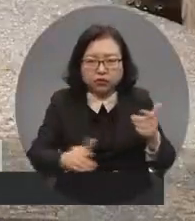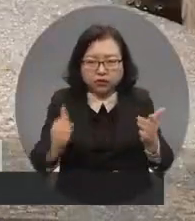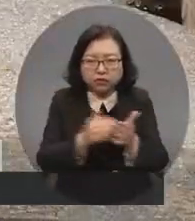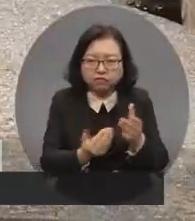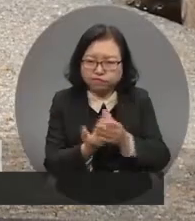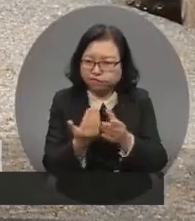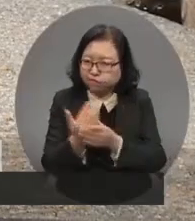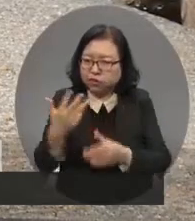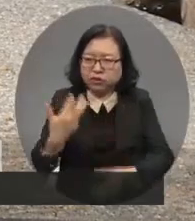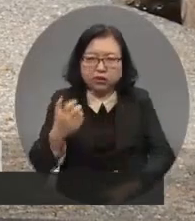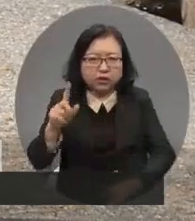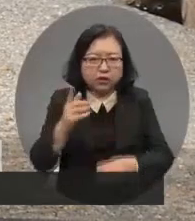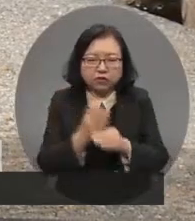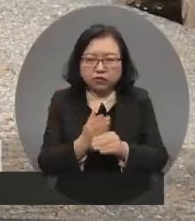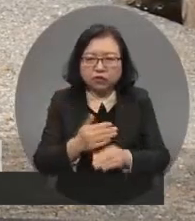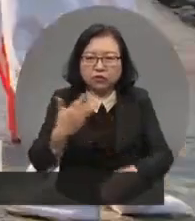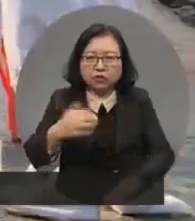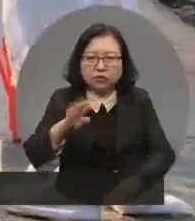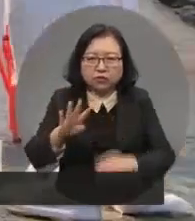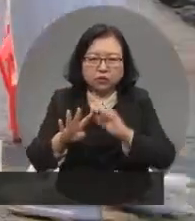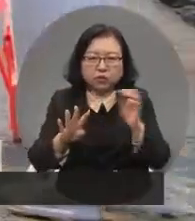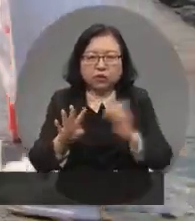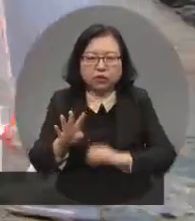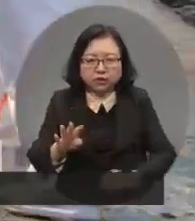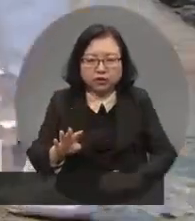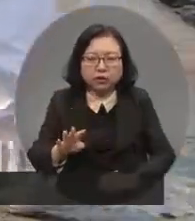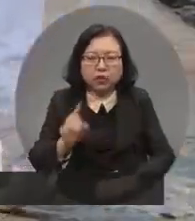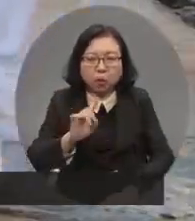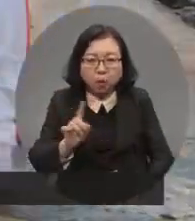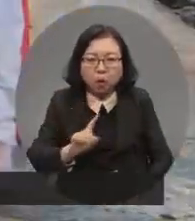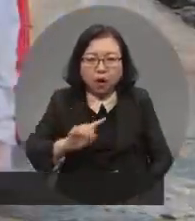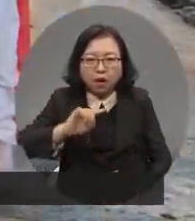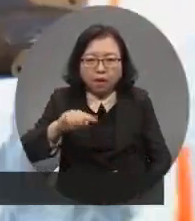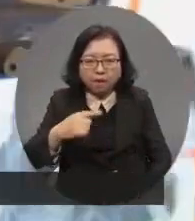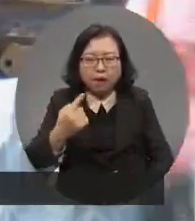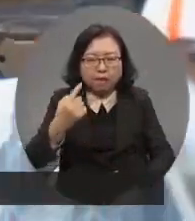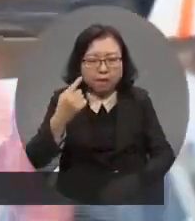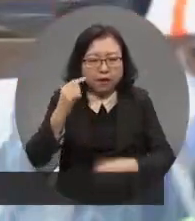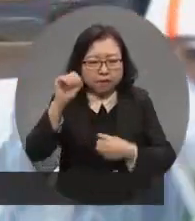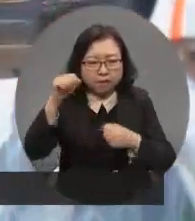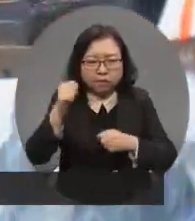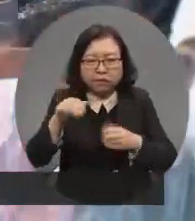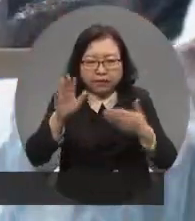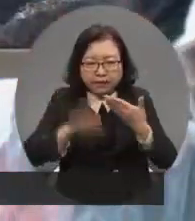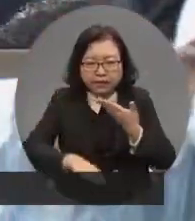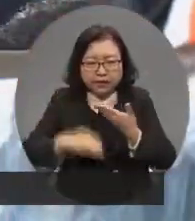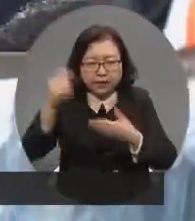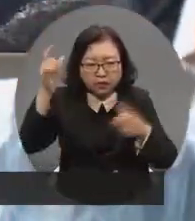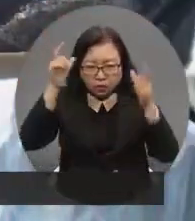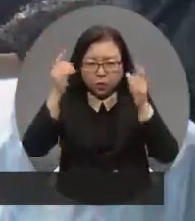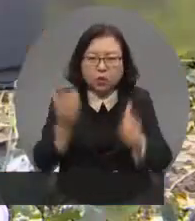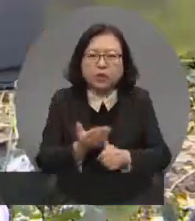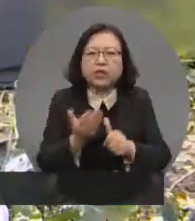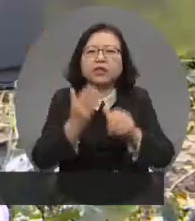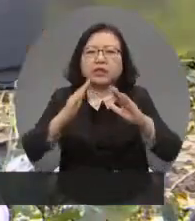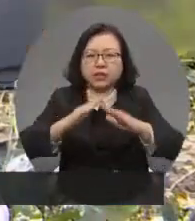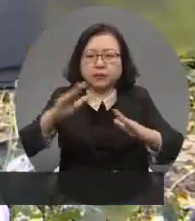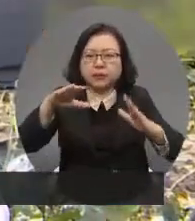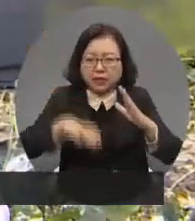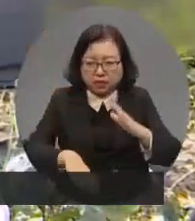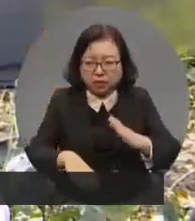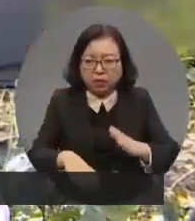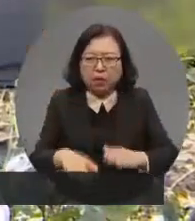가운데 84%인 68건이 100마리 이하 소규모 농가에서 발생한 만큼 방역